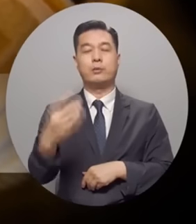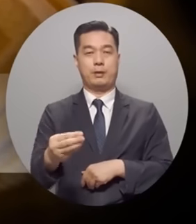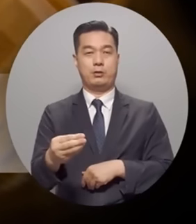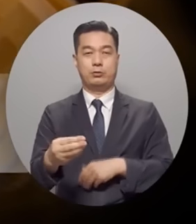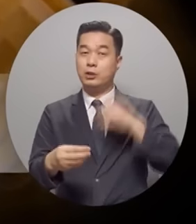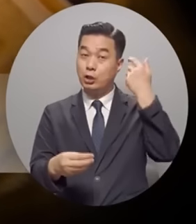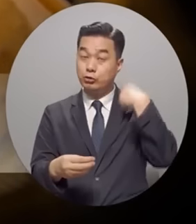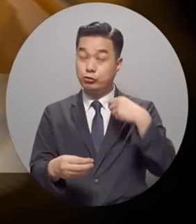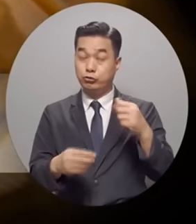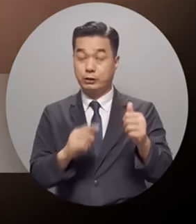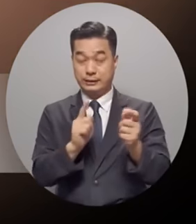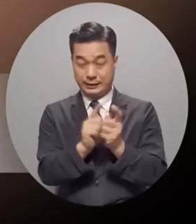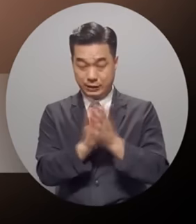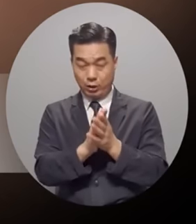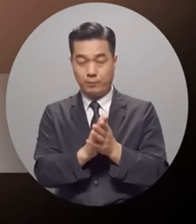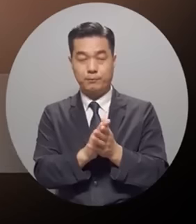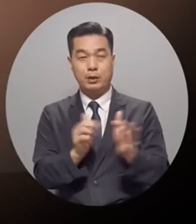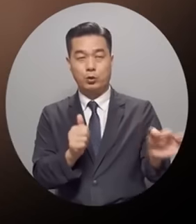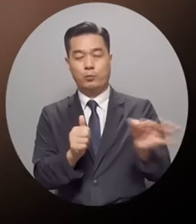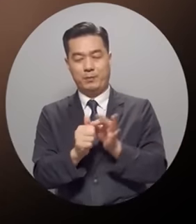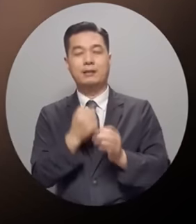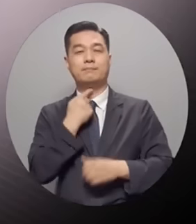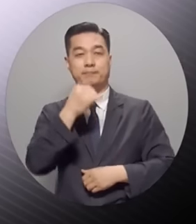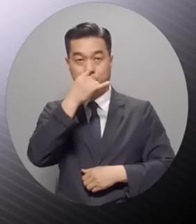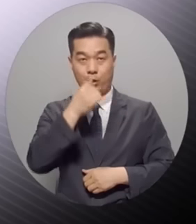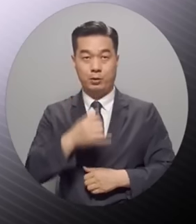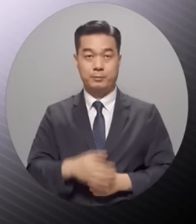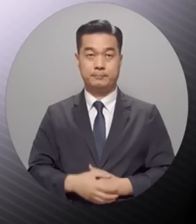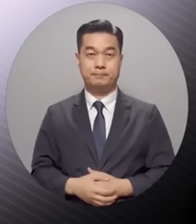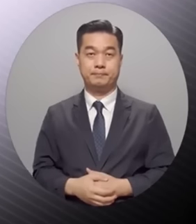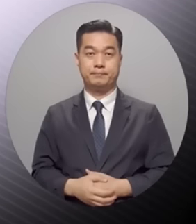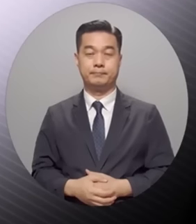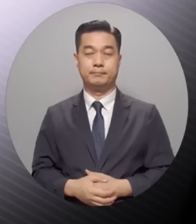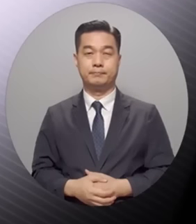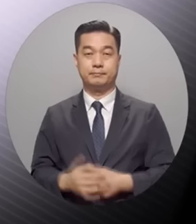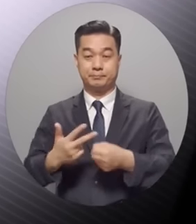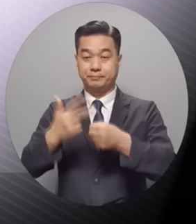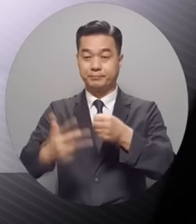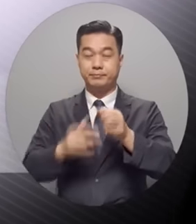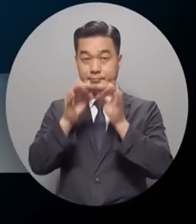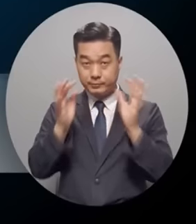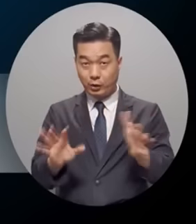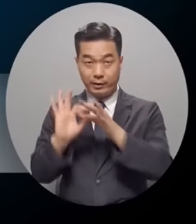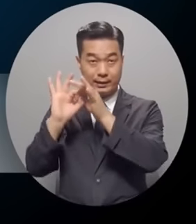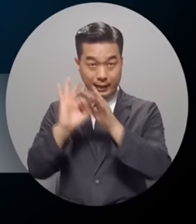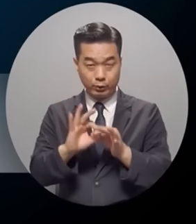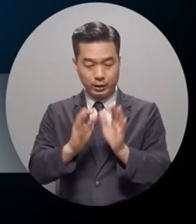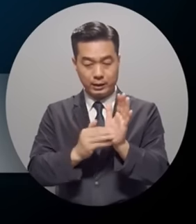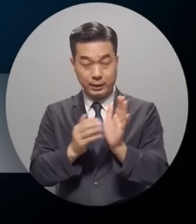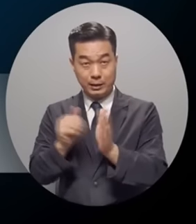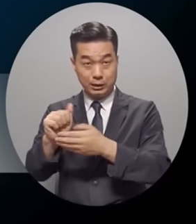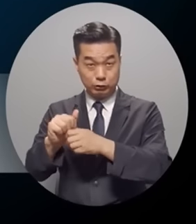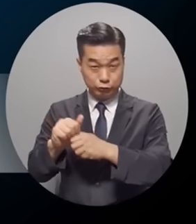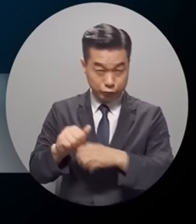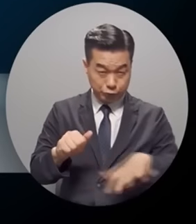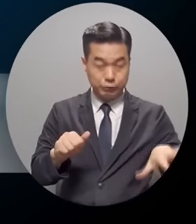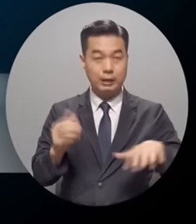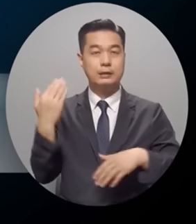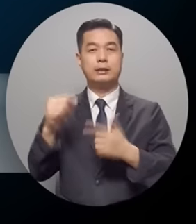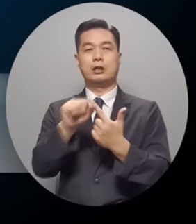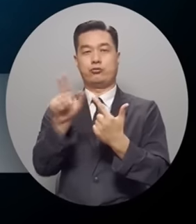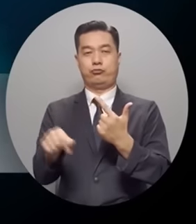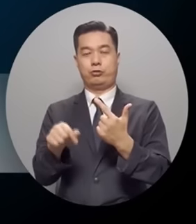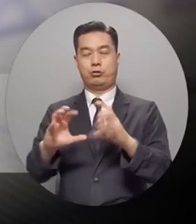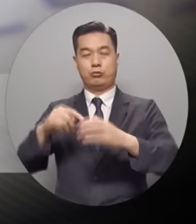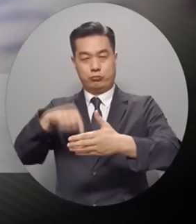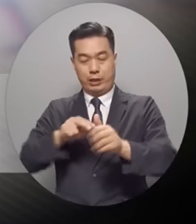요원을 직접 만나 돈을 받기도 한 것으로 조사됐습니다. 7년 동안 지속된 기밀 유출 사태는 지난 6월 국내